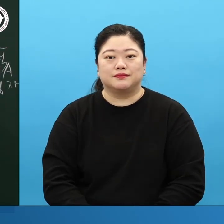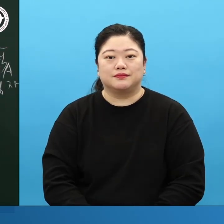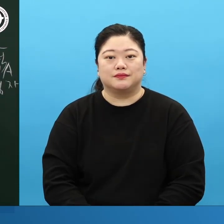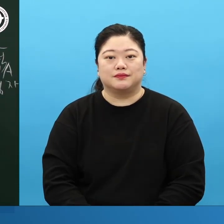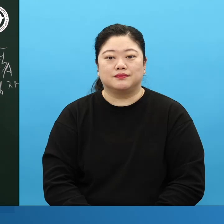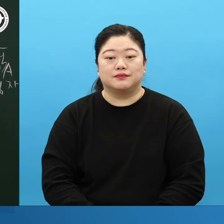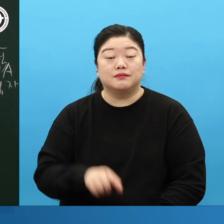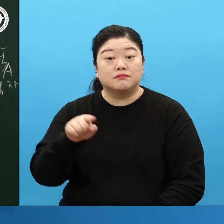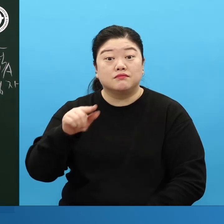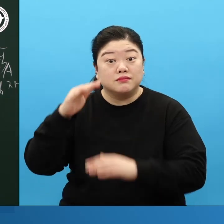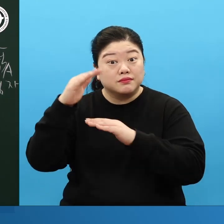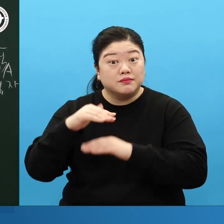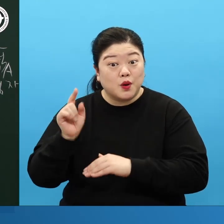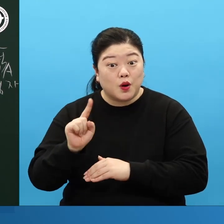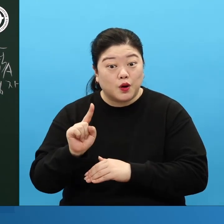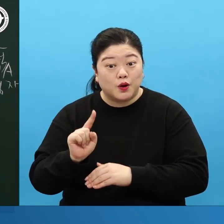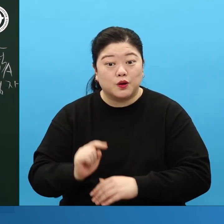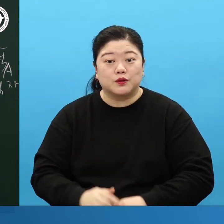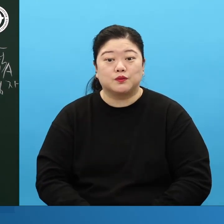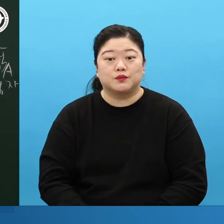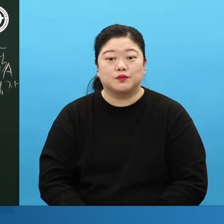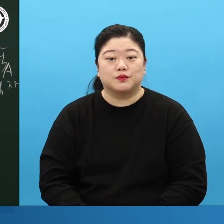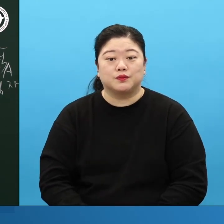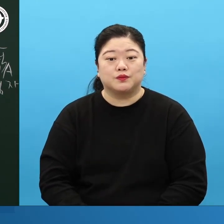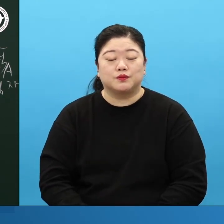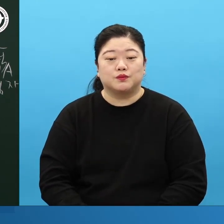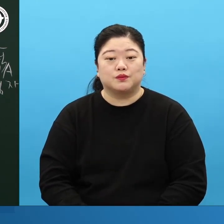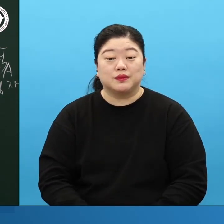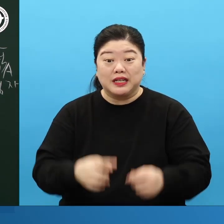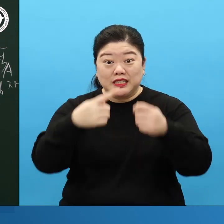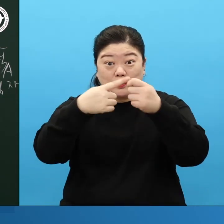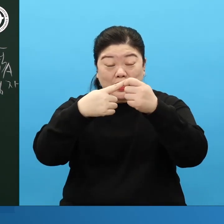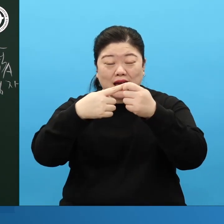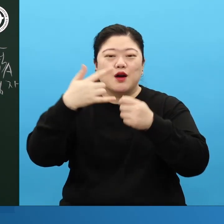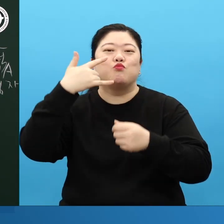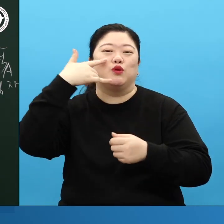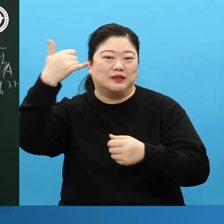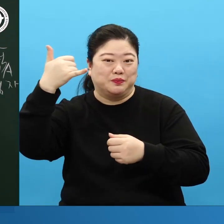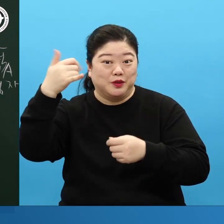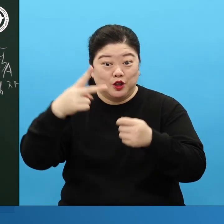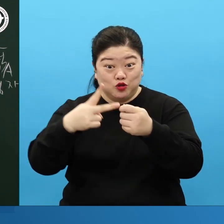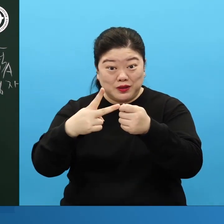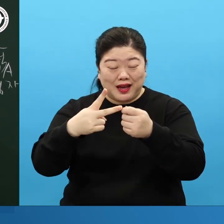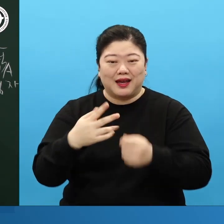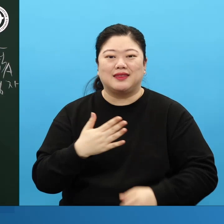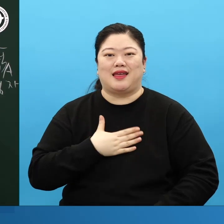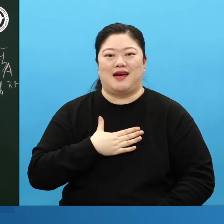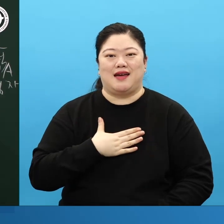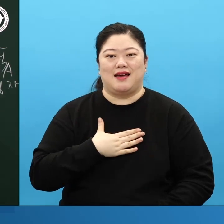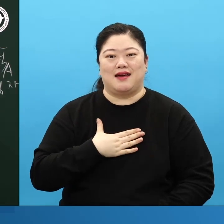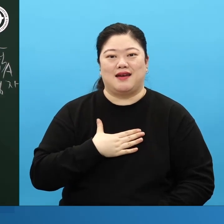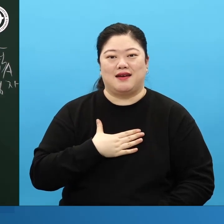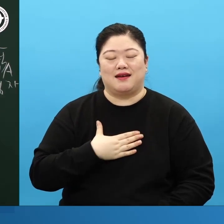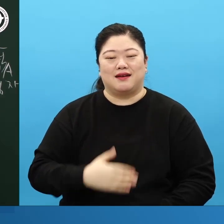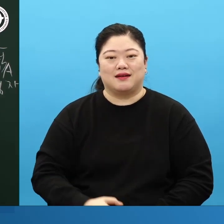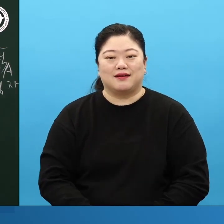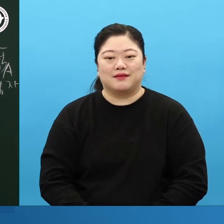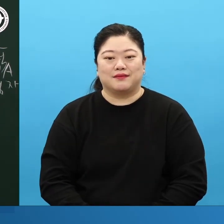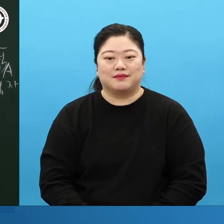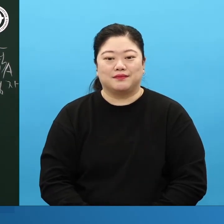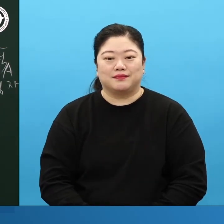아니죠. Entonces, eso no viene de los padres. 이건 내가 하는 겁니다. Eso lo hacemos nosotros. 예, 이거는 이제 자신이